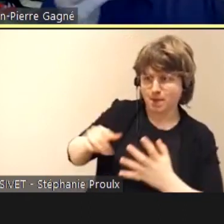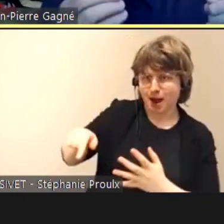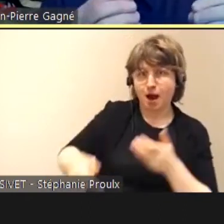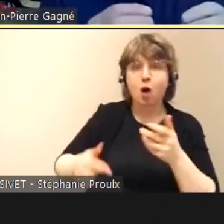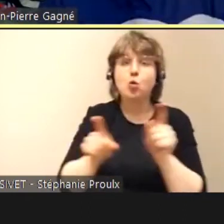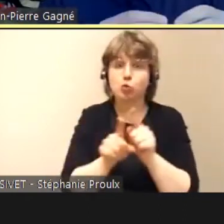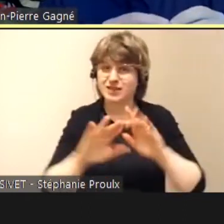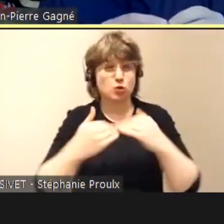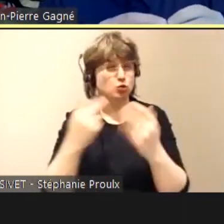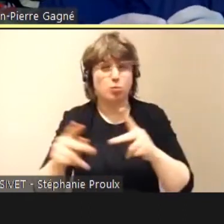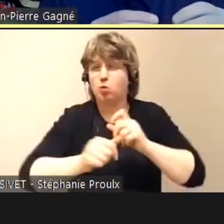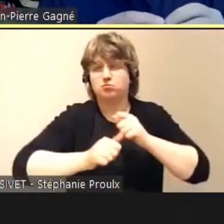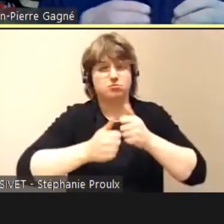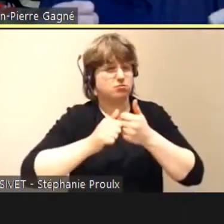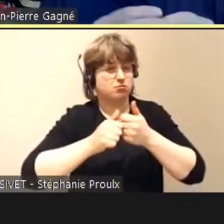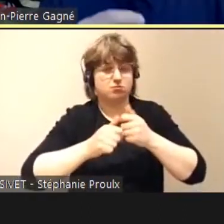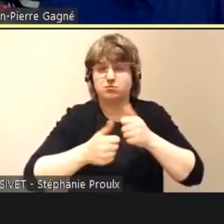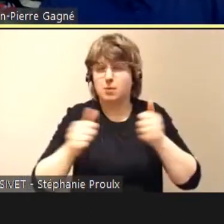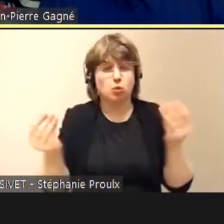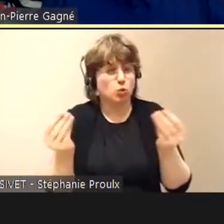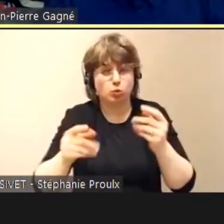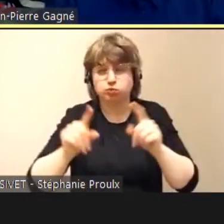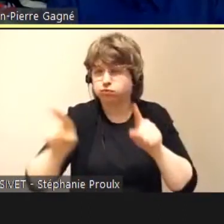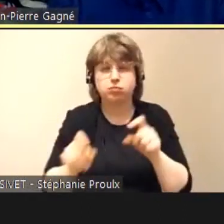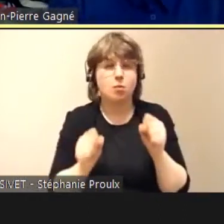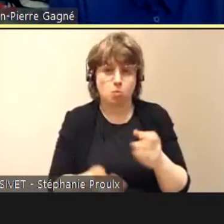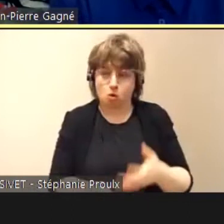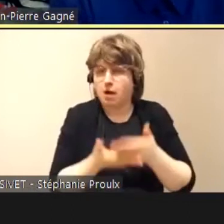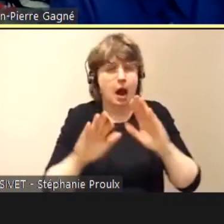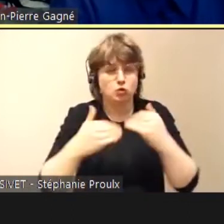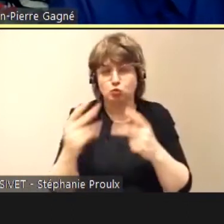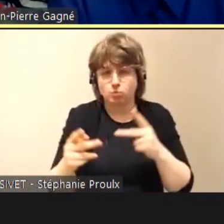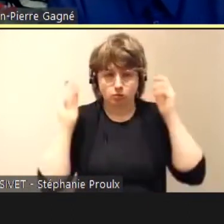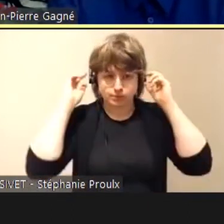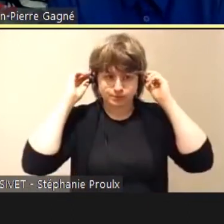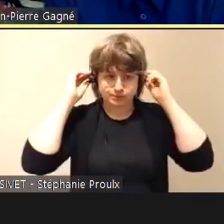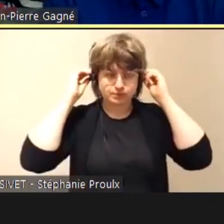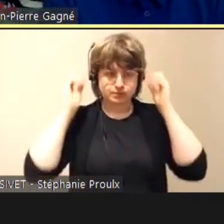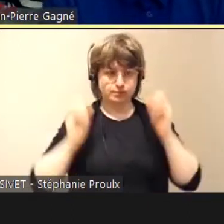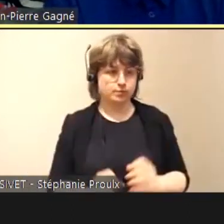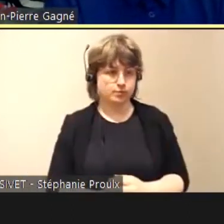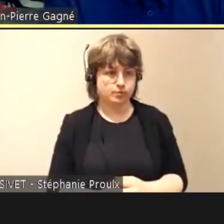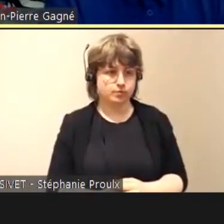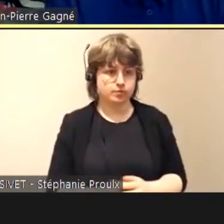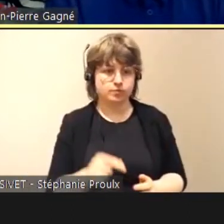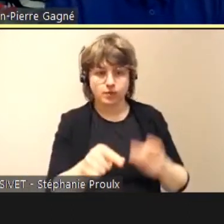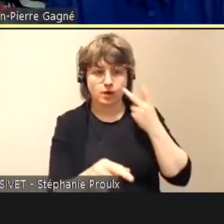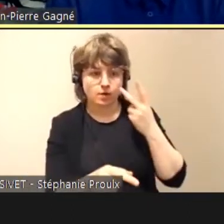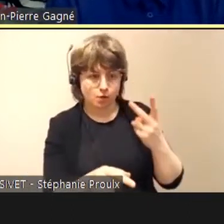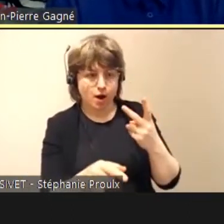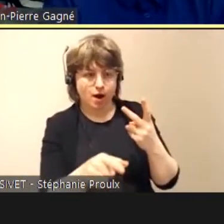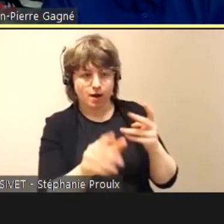par tout le monde, parce qu'en fait, compte, ça l'aide tout le monde. Dans la prochaine diapo, s'il vous plaît. Ici, c'est juste pour